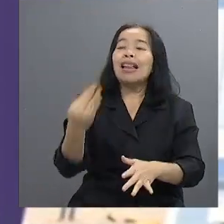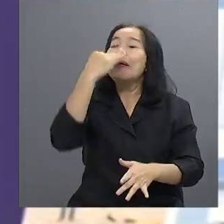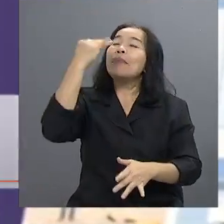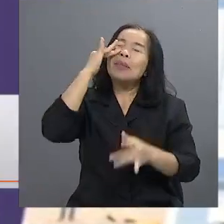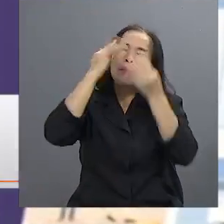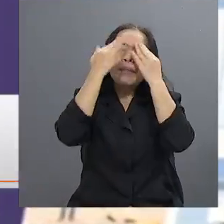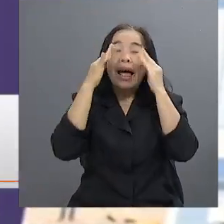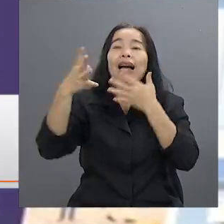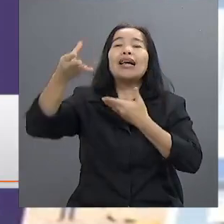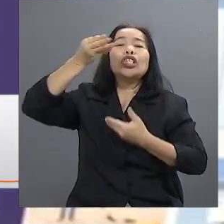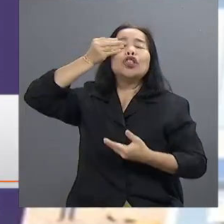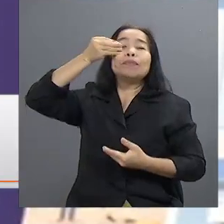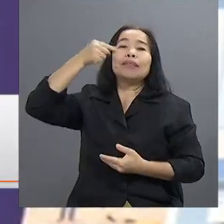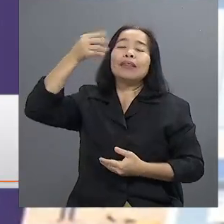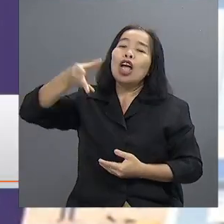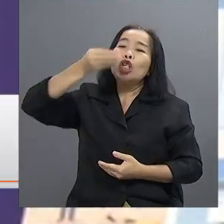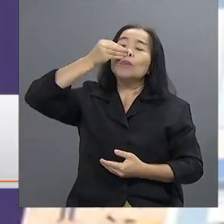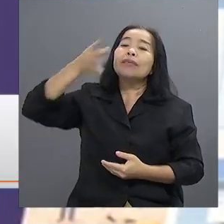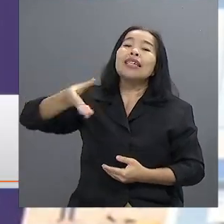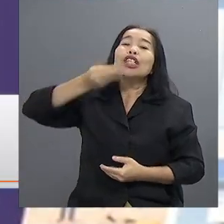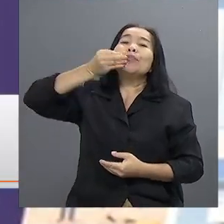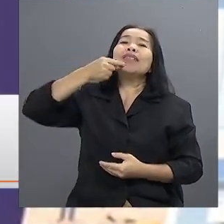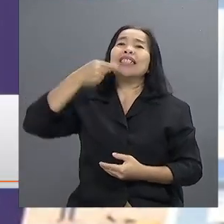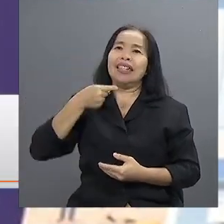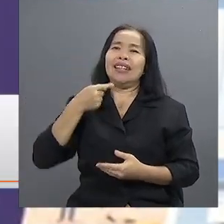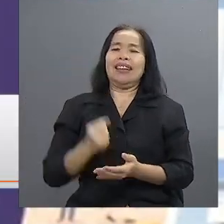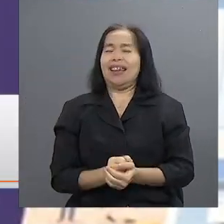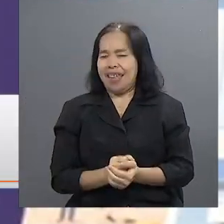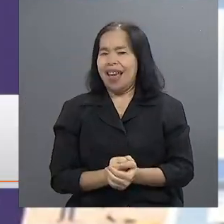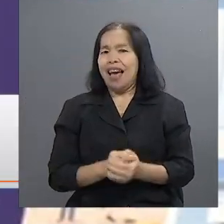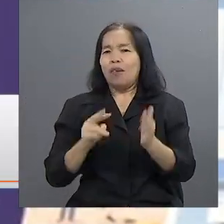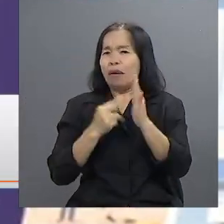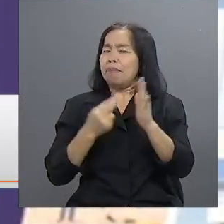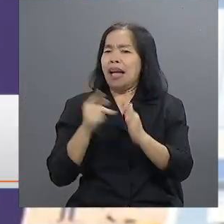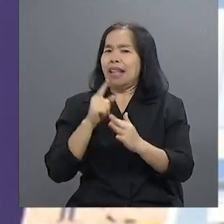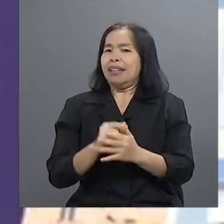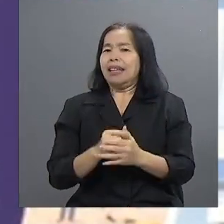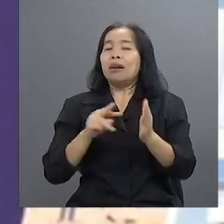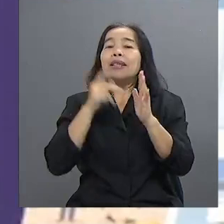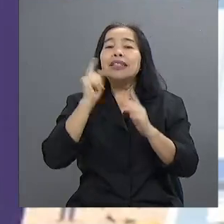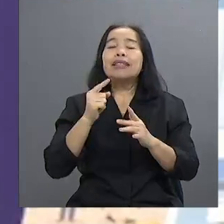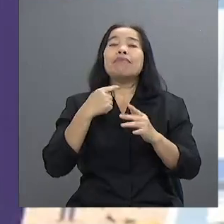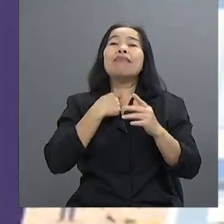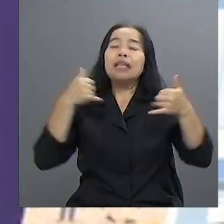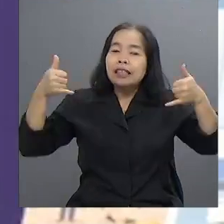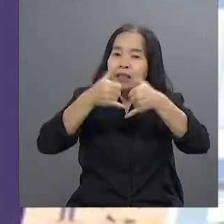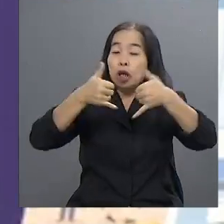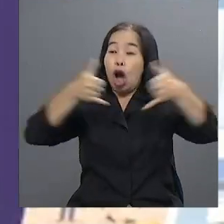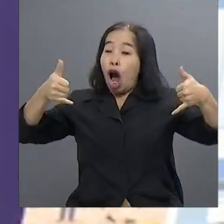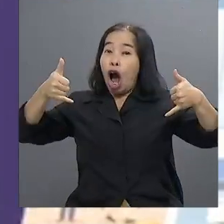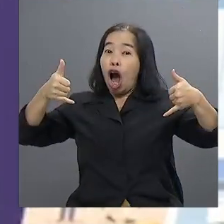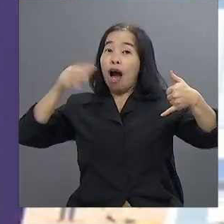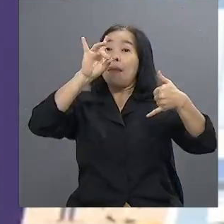การแพร่ระบาดโดยละอองฝอยน้ำลายนะครับที่เราเข้าไปอยู่ประชิดกับผู้ป่วยในระยะที่ใกล้